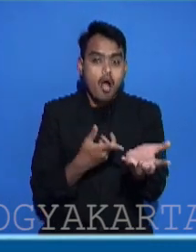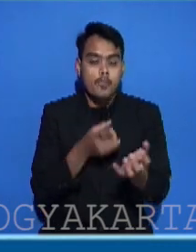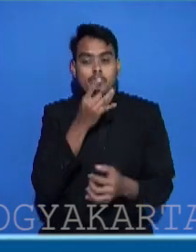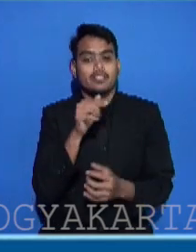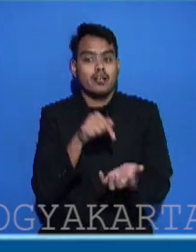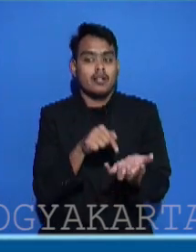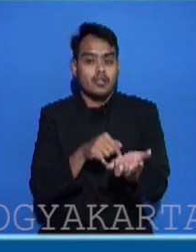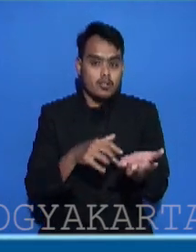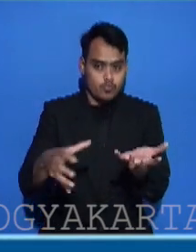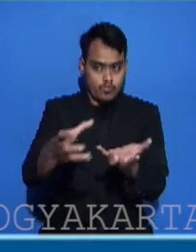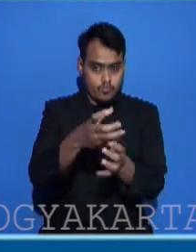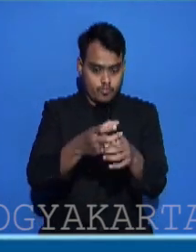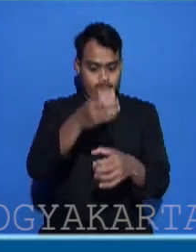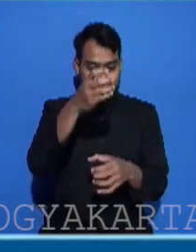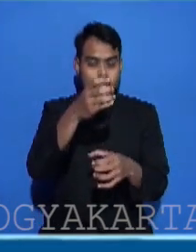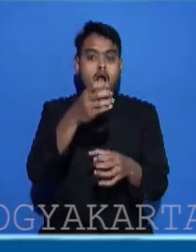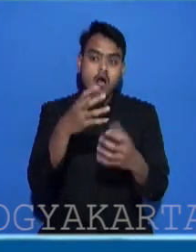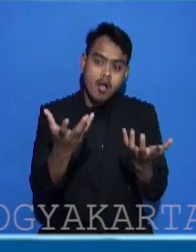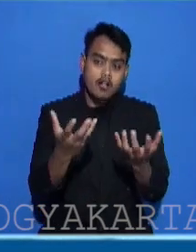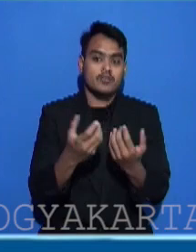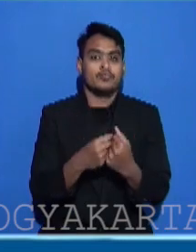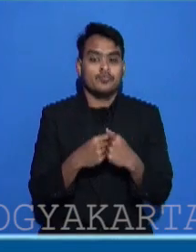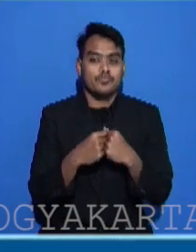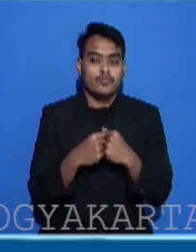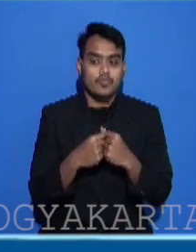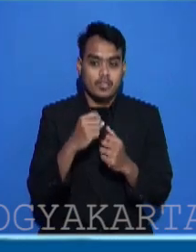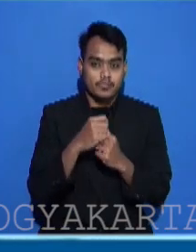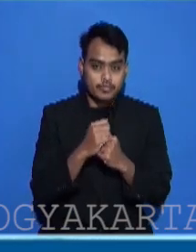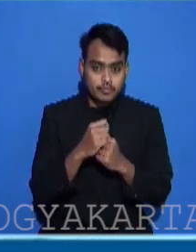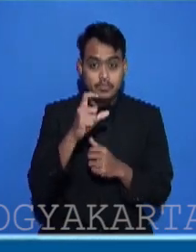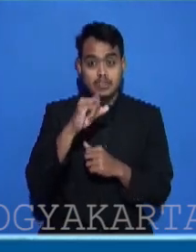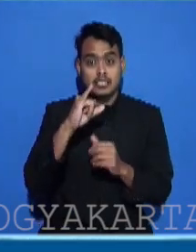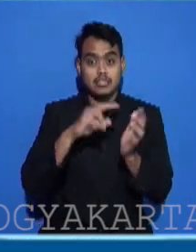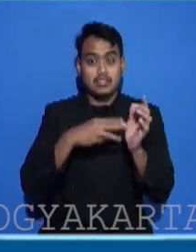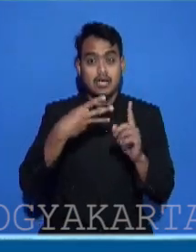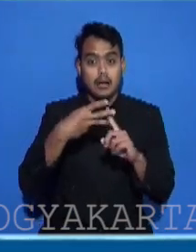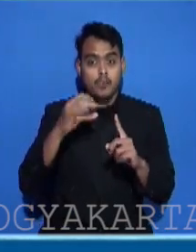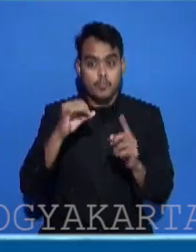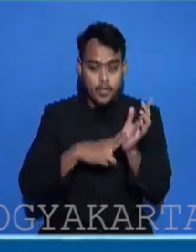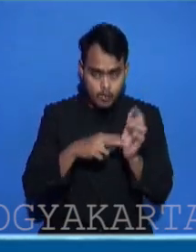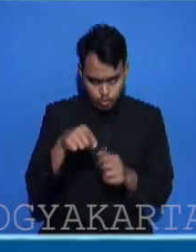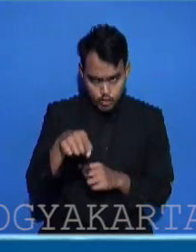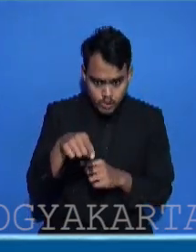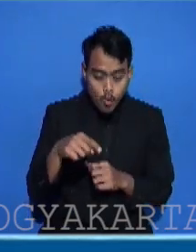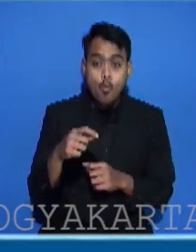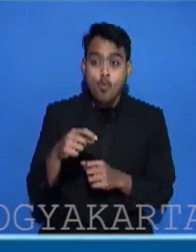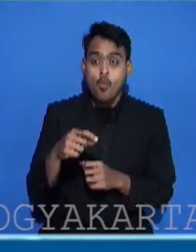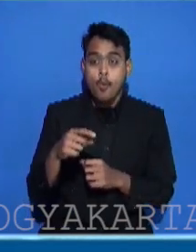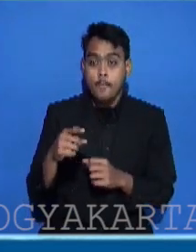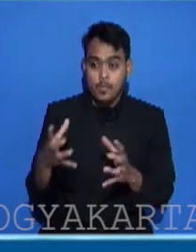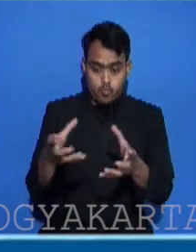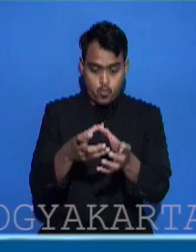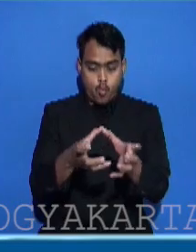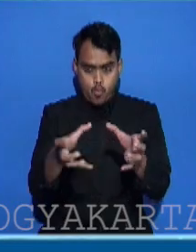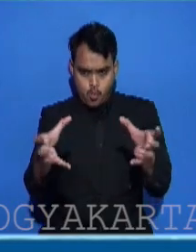piala saking lalatan Cirebon. Kejawi piala maneka werni asiling kerajinan ugi sampun karipto wiwit